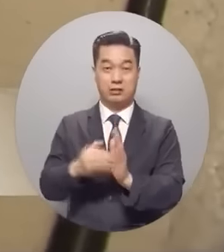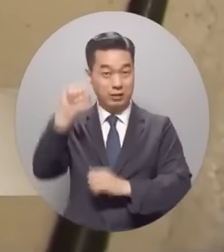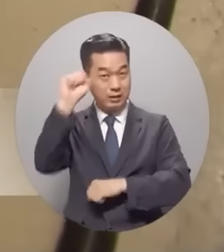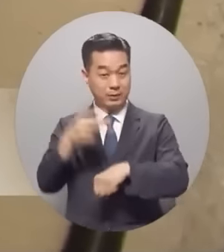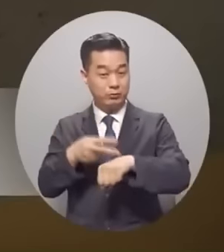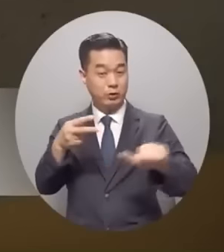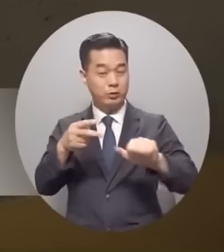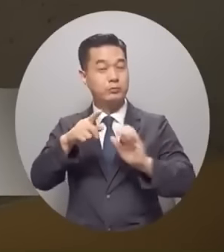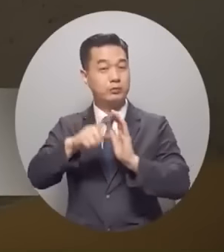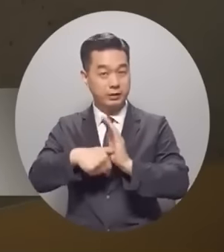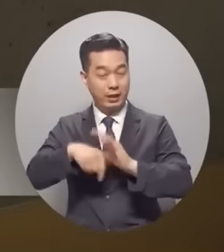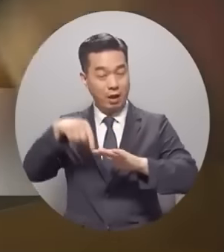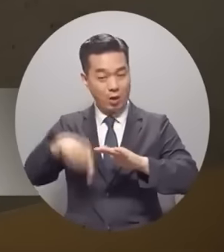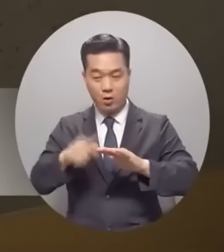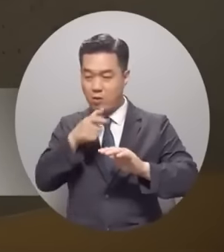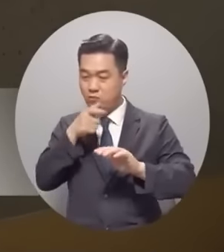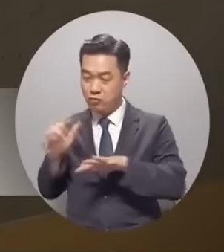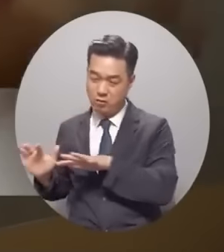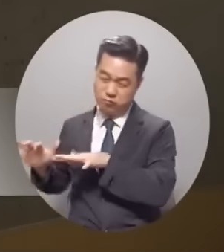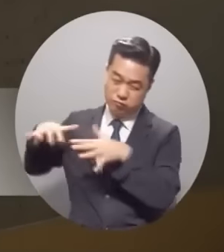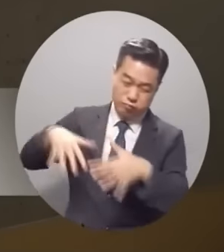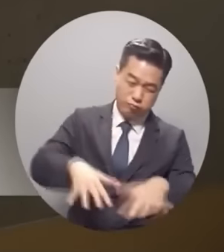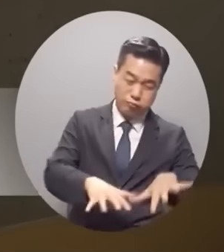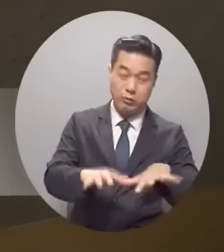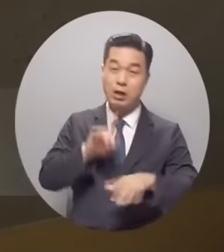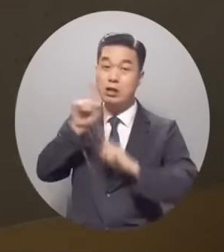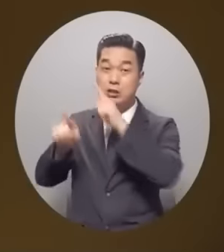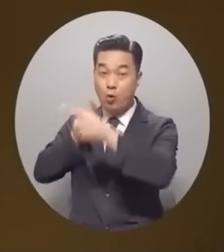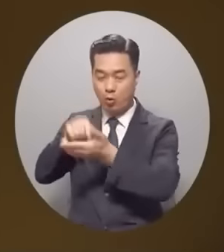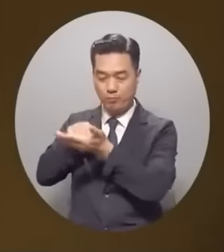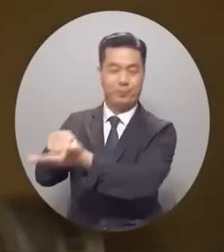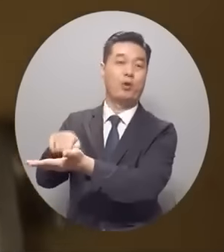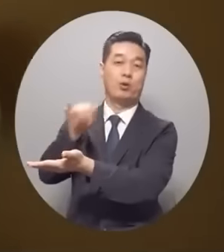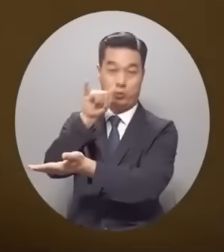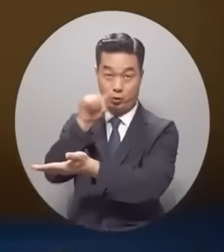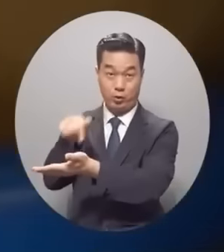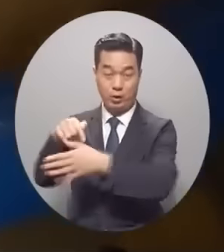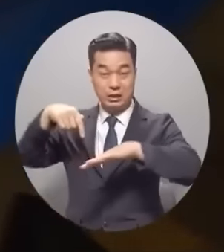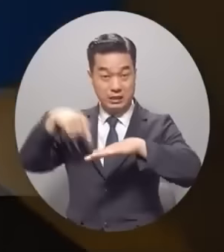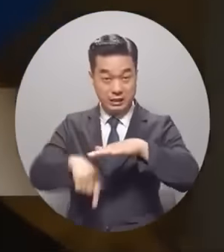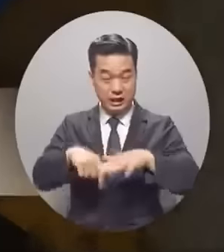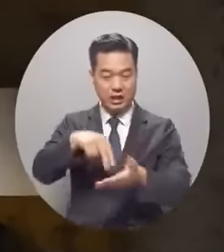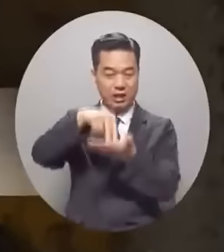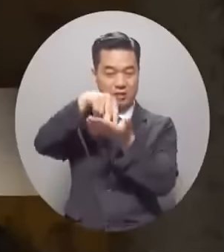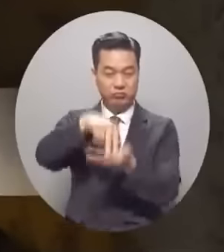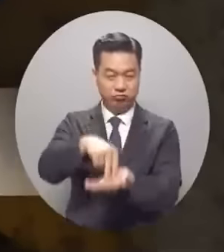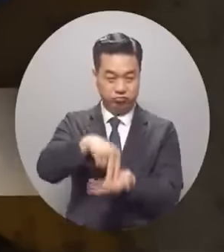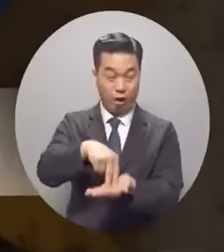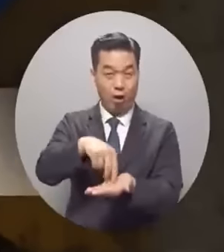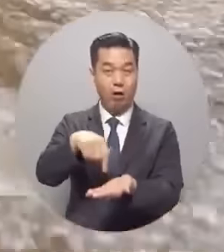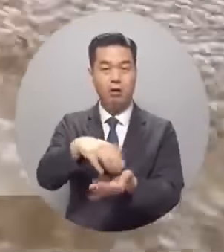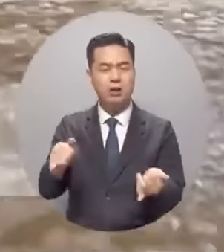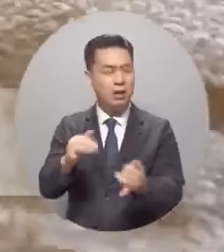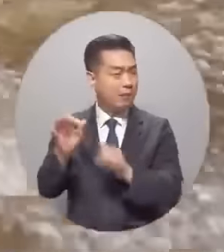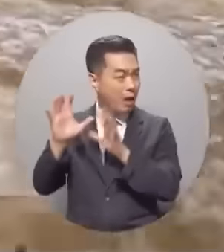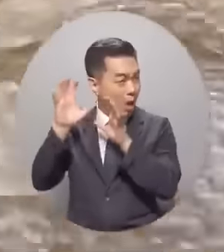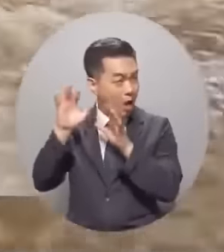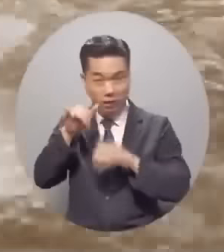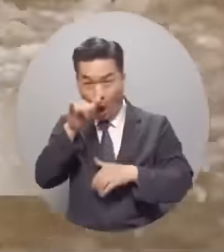오피스텔 지하에 빗물이 밀려들고 있다는 신고가 119에 접수됐습니다. 지하에 멈춘 승강기 안에서 사람의 목소리가 들렸다는